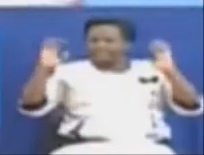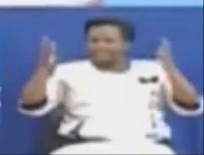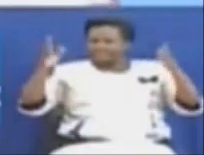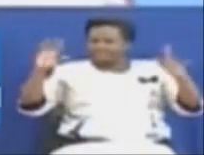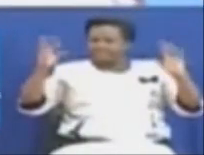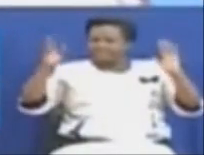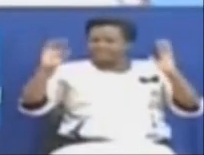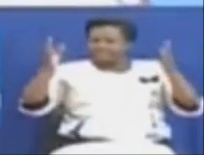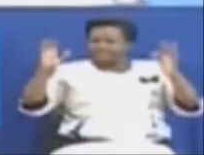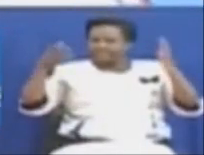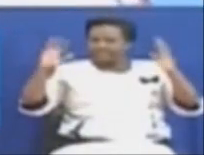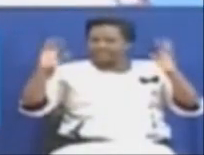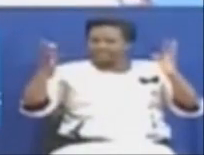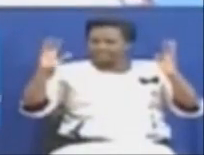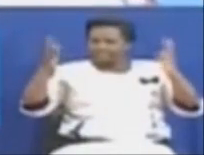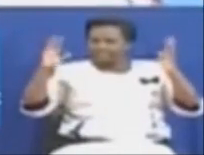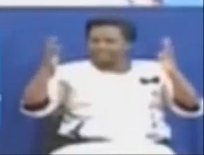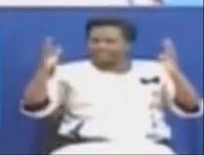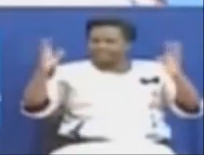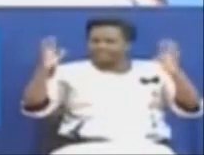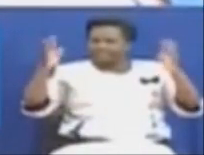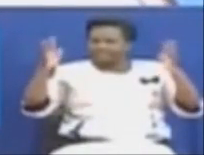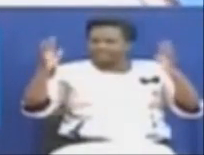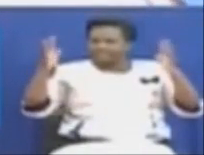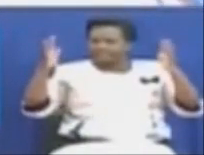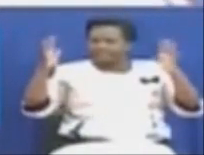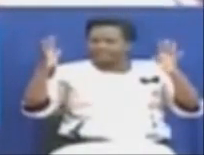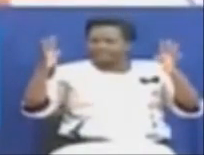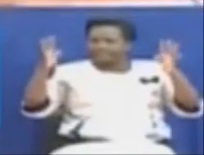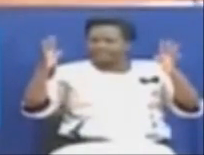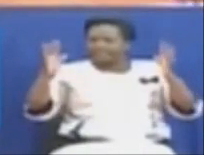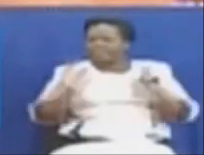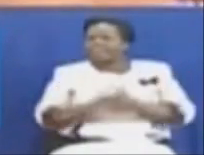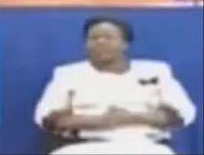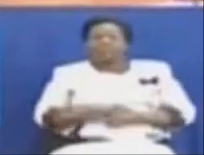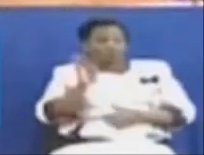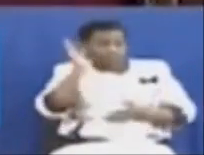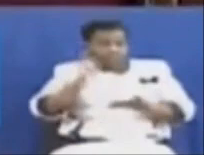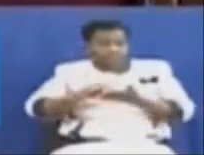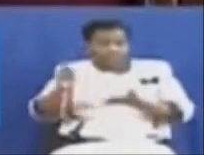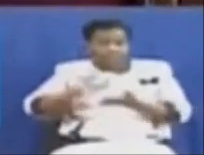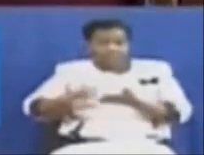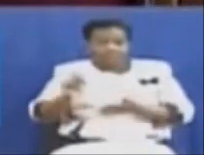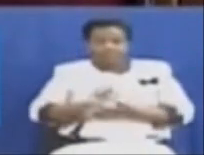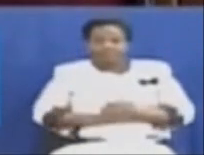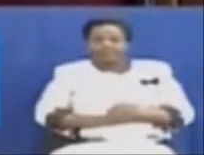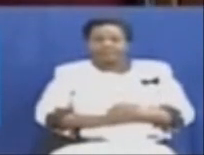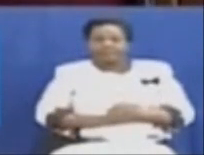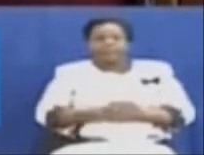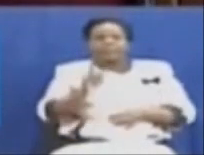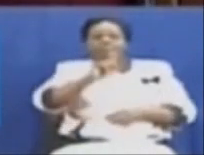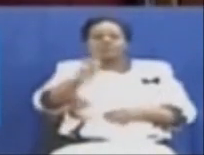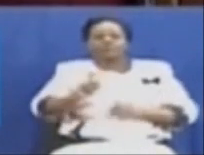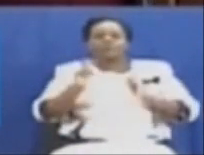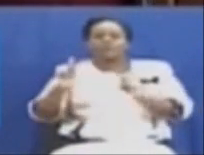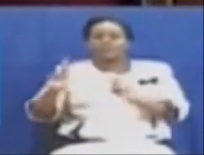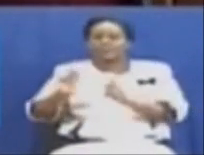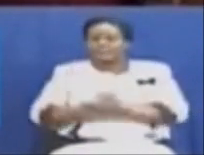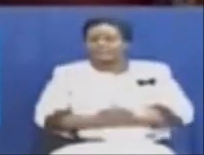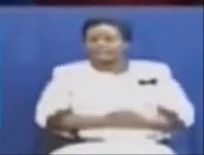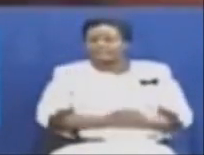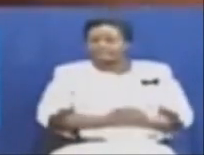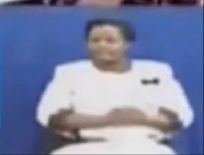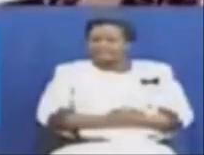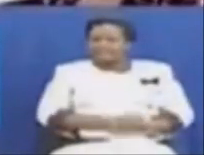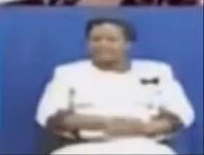itakamilika. Na Mheshimiwa Naibu Waziri wa Nishati ameeleza hapa kwamba sasa tunakwenda mbali zaidi mpaka kwenye vitongoji vikubwa navyo